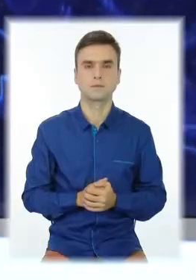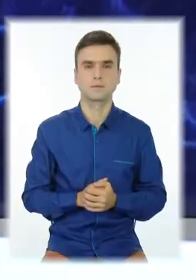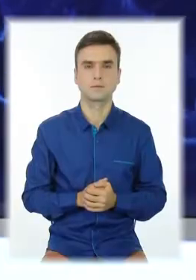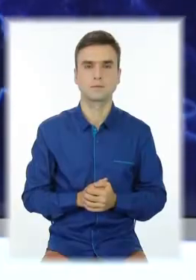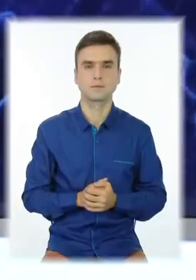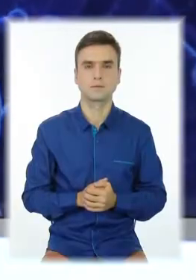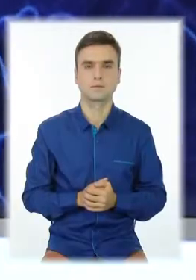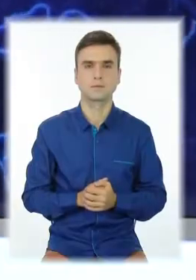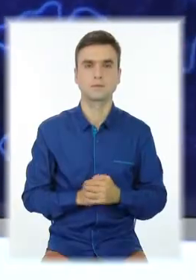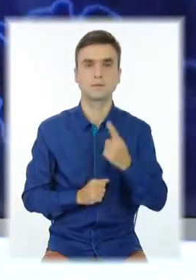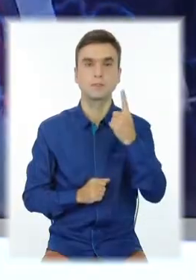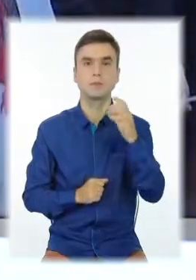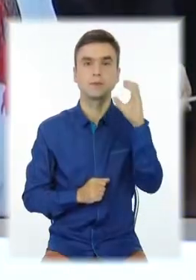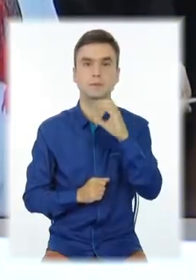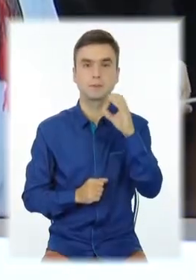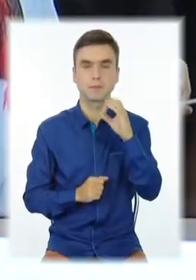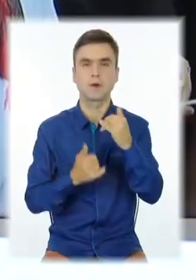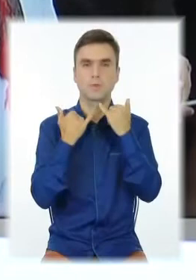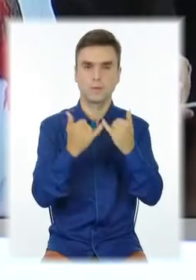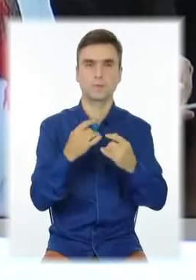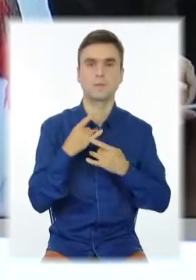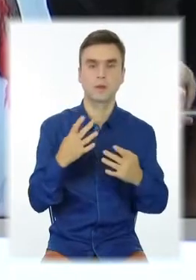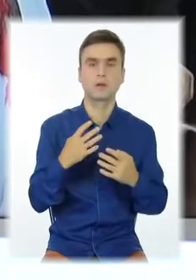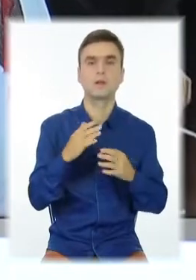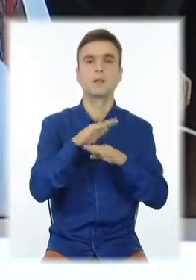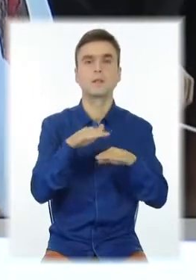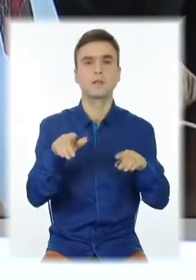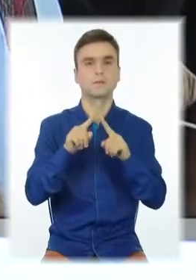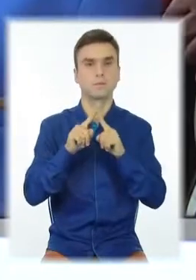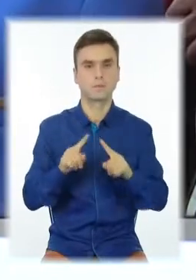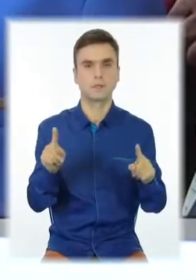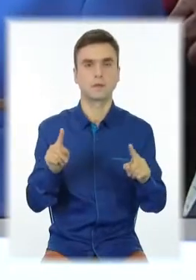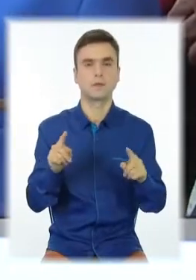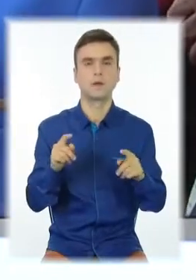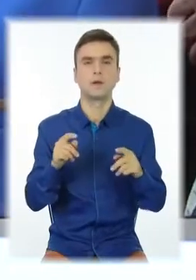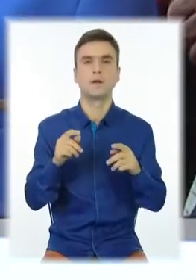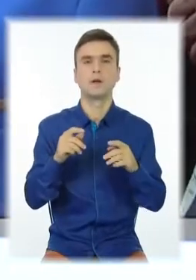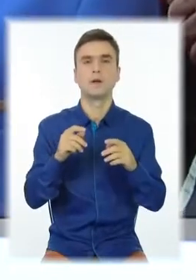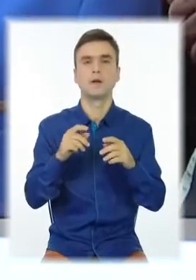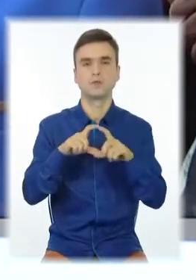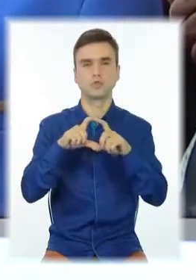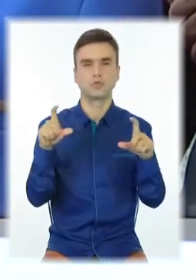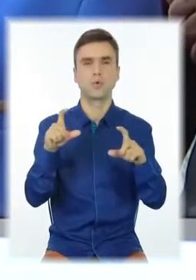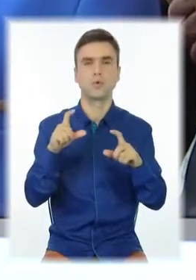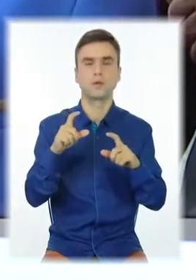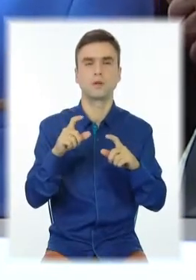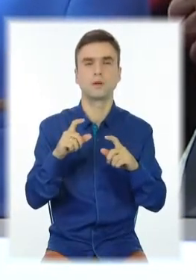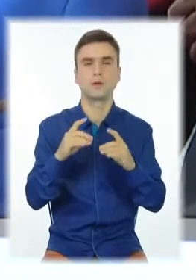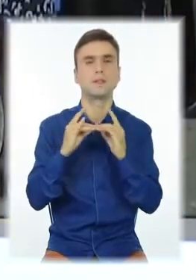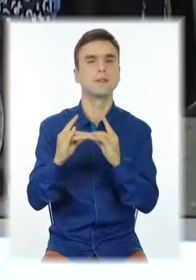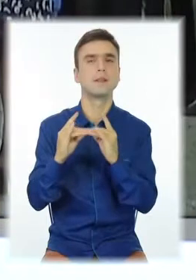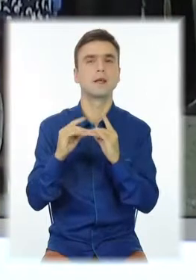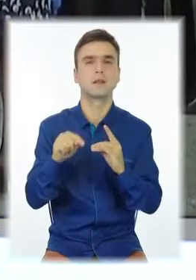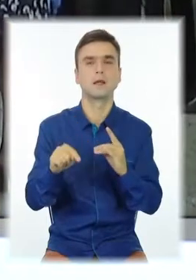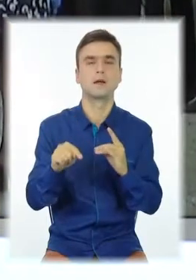1 вересня для особливих дітей. Перший дзвоник пролунав у навчально-реабілітаційному центрі «Натхнення». Тут навчаються